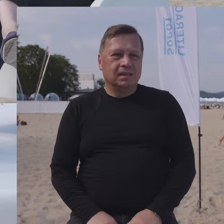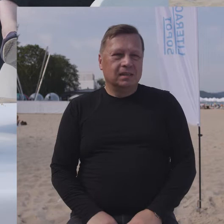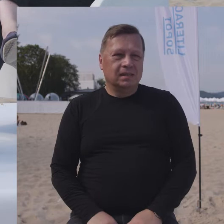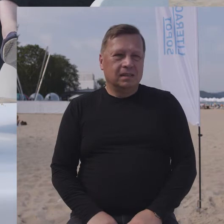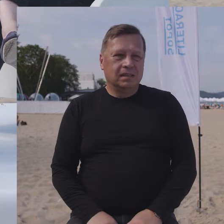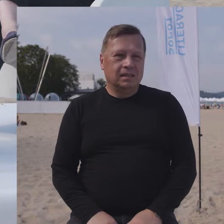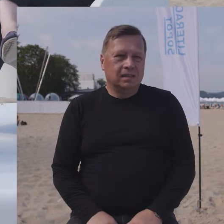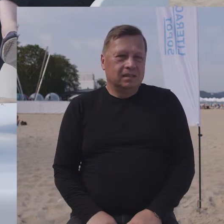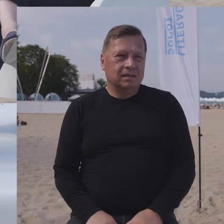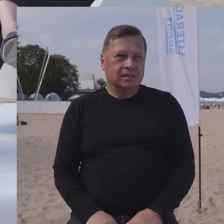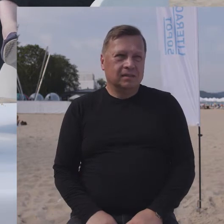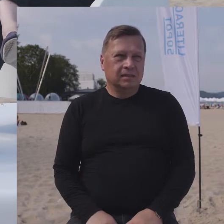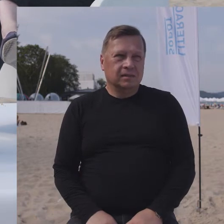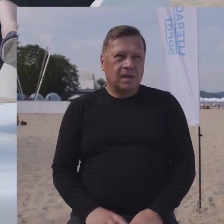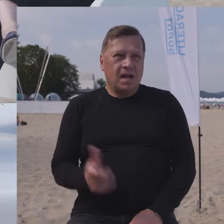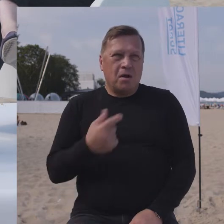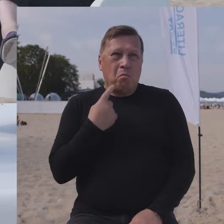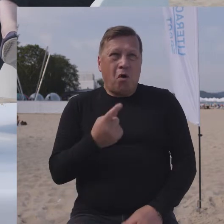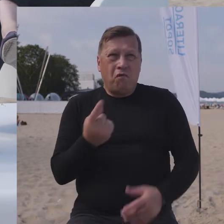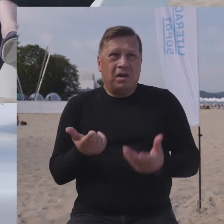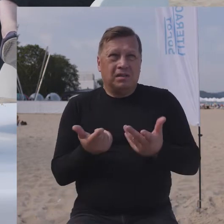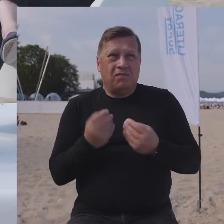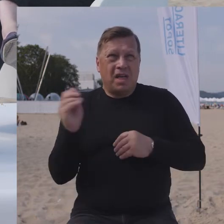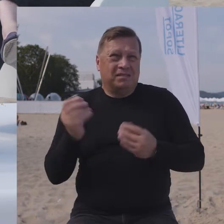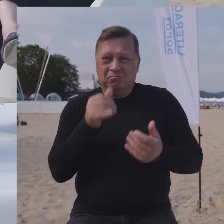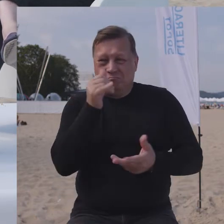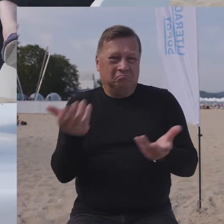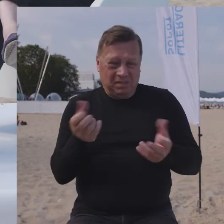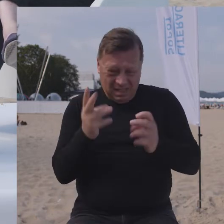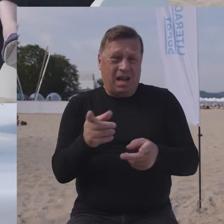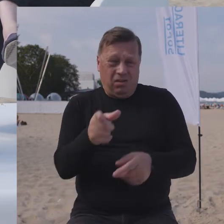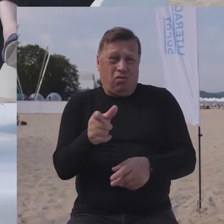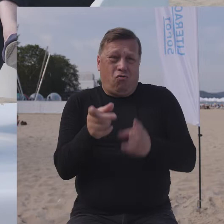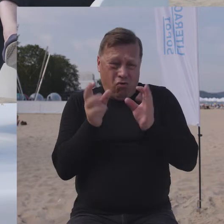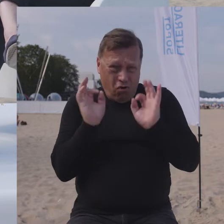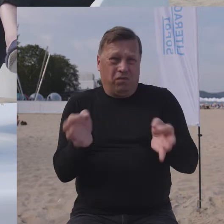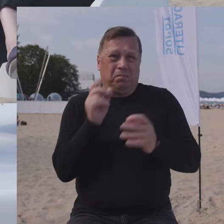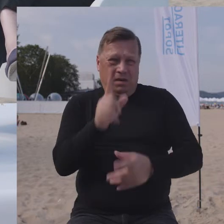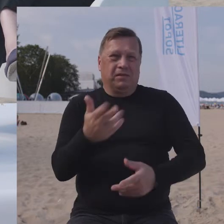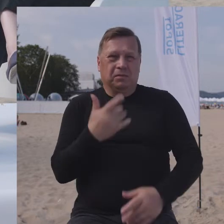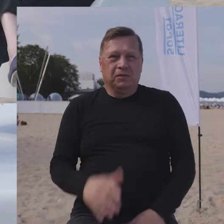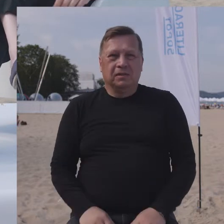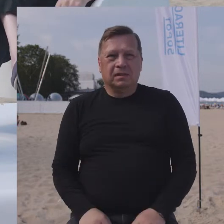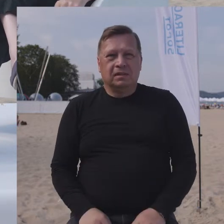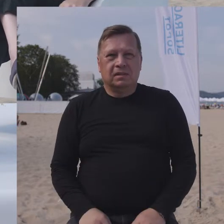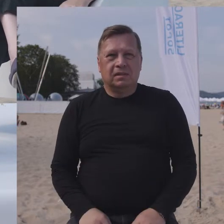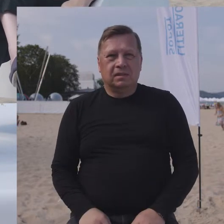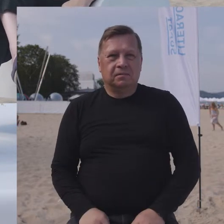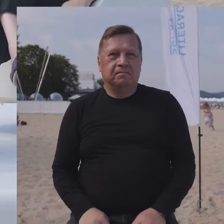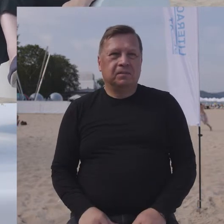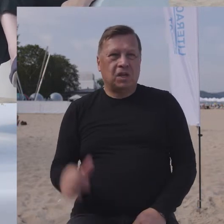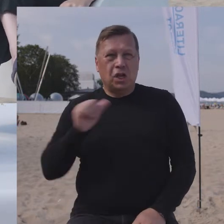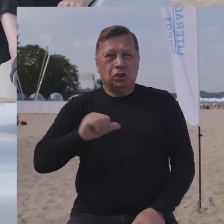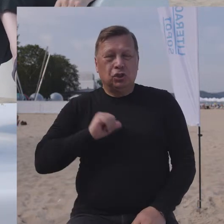Ale to nie ma w ogóle jakby jak nawet rozwinąć tej myśli, panie redaktorze. Tak jest. I jak w ogóle określanie siebie